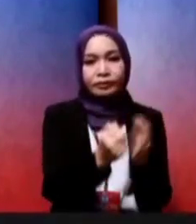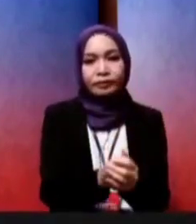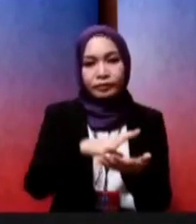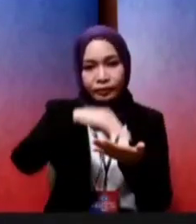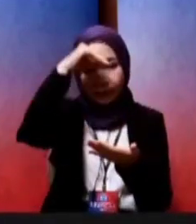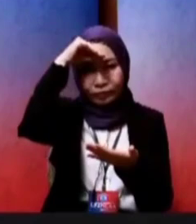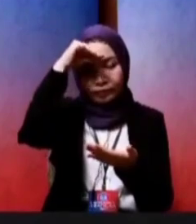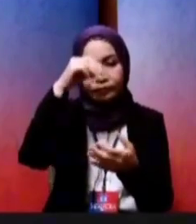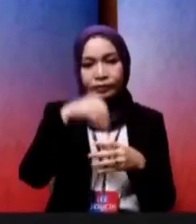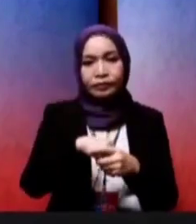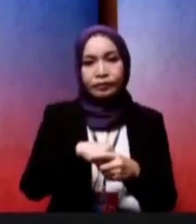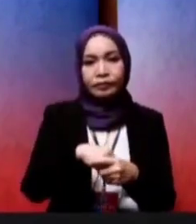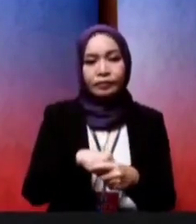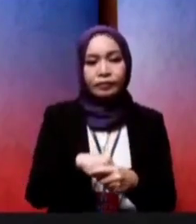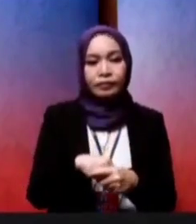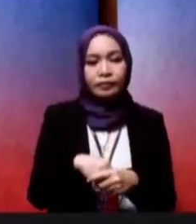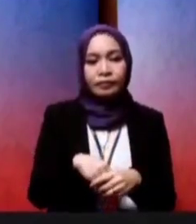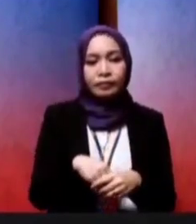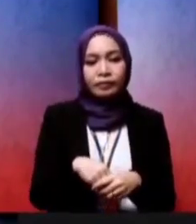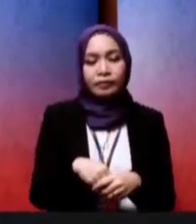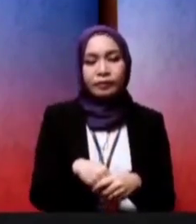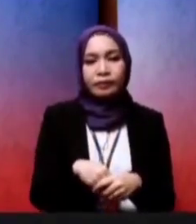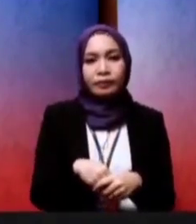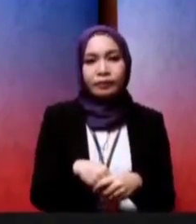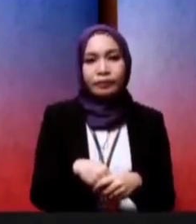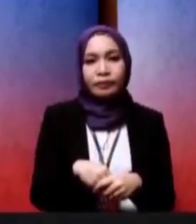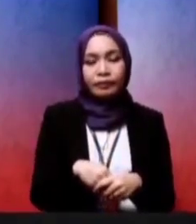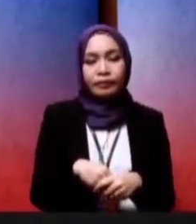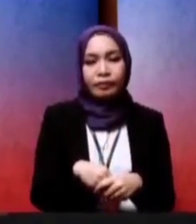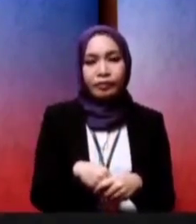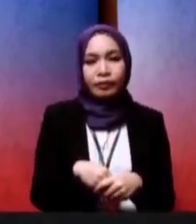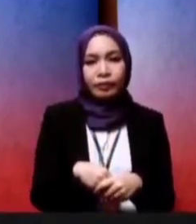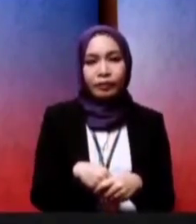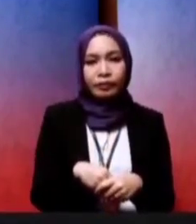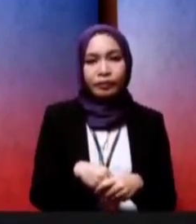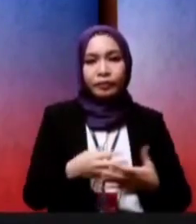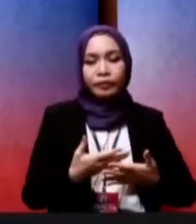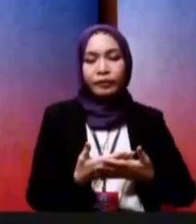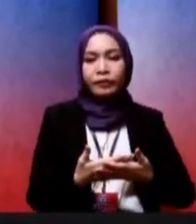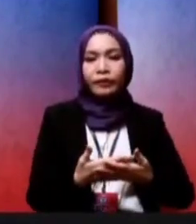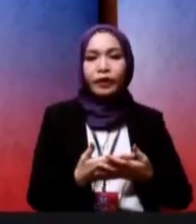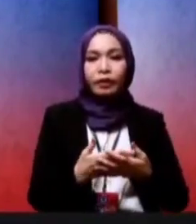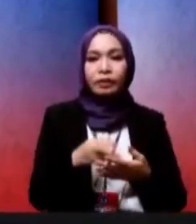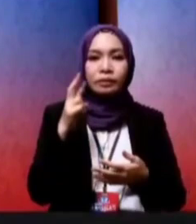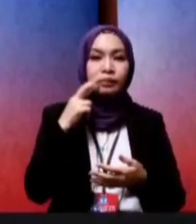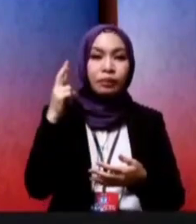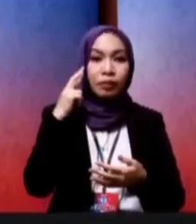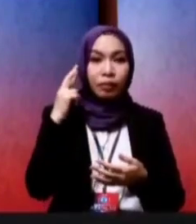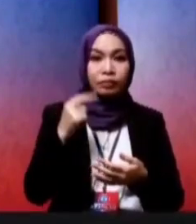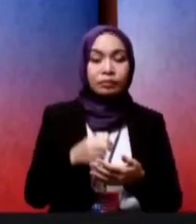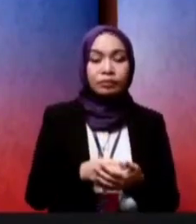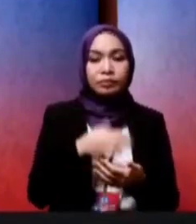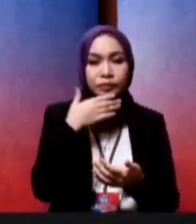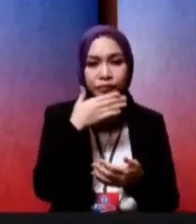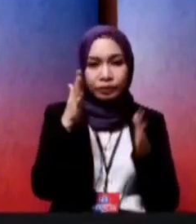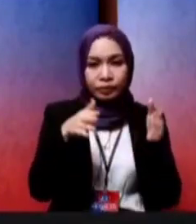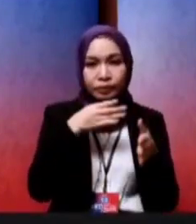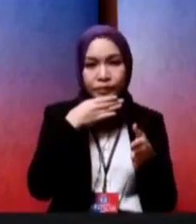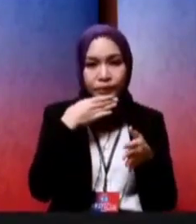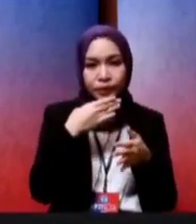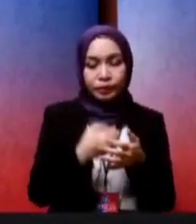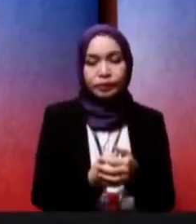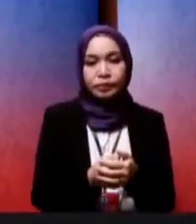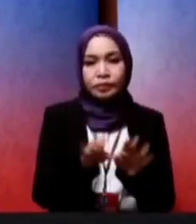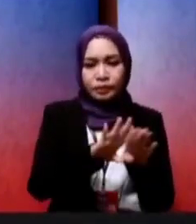amk akar saya ajak semua anak muda bersama anak inisiatif ini saya juga dapat janji daripada dua naib